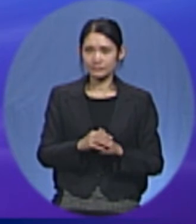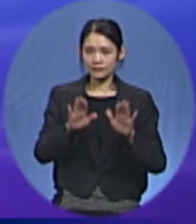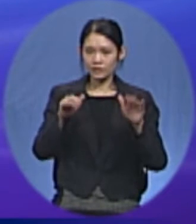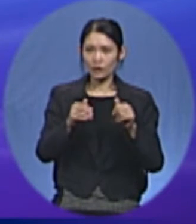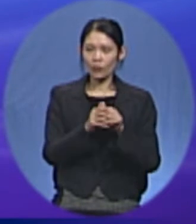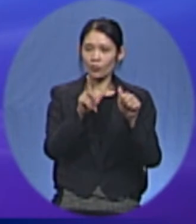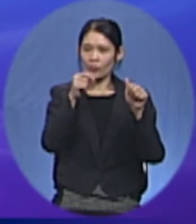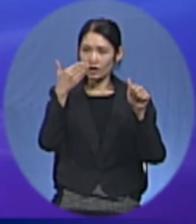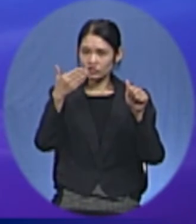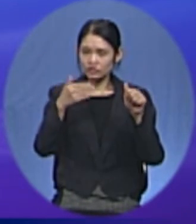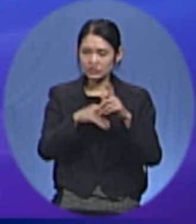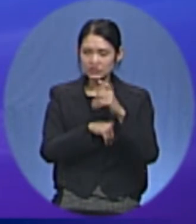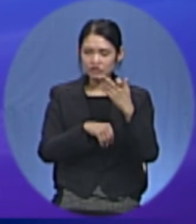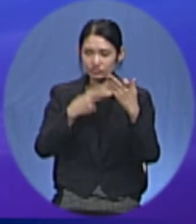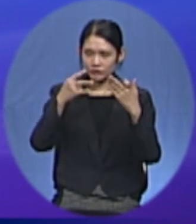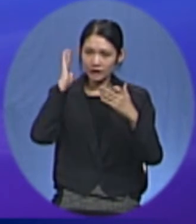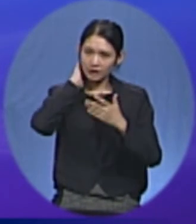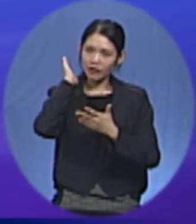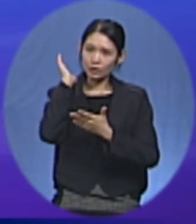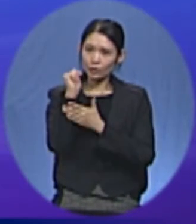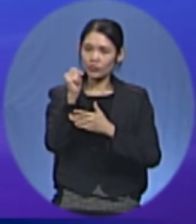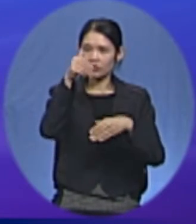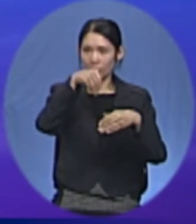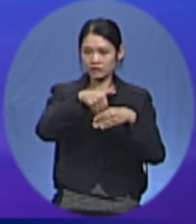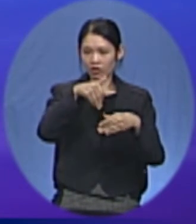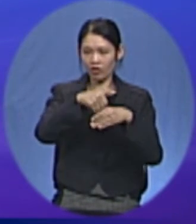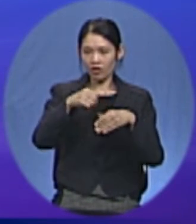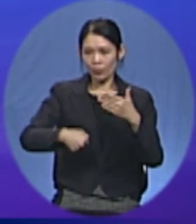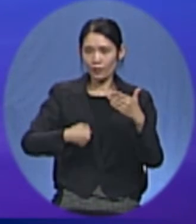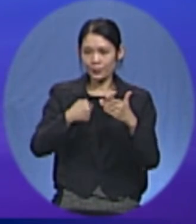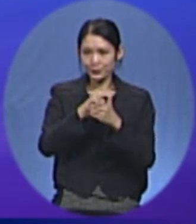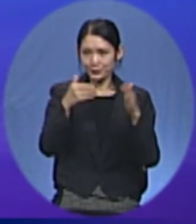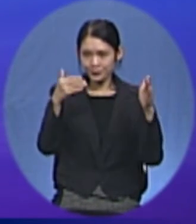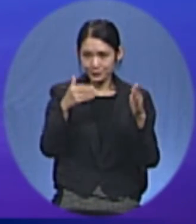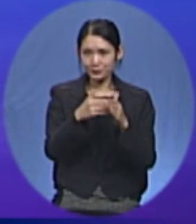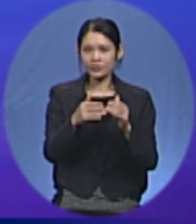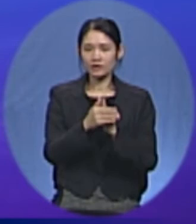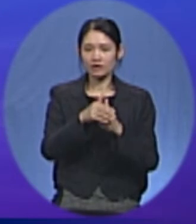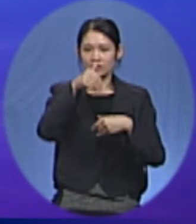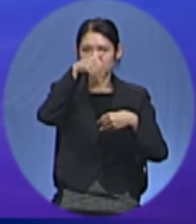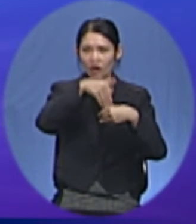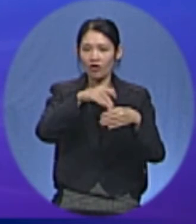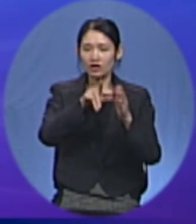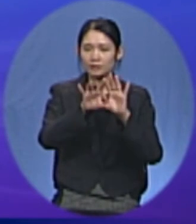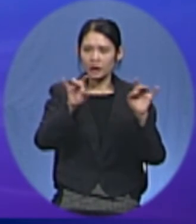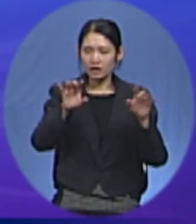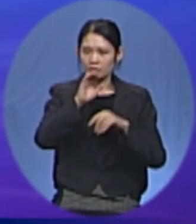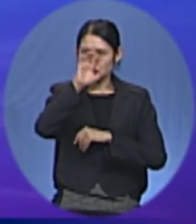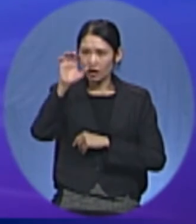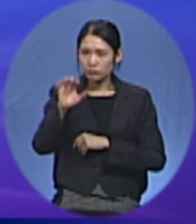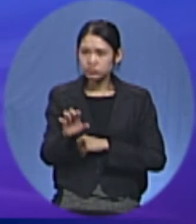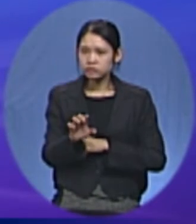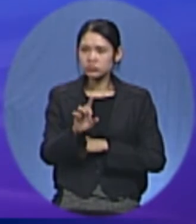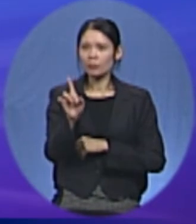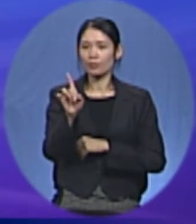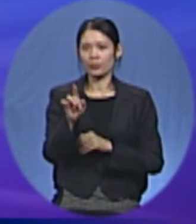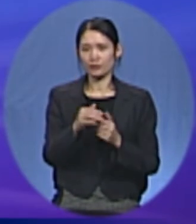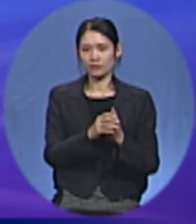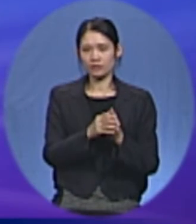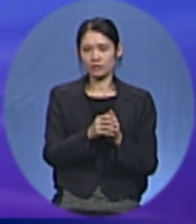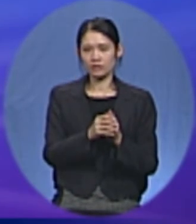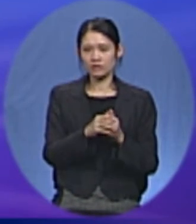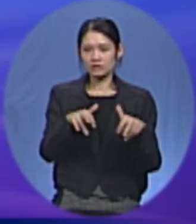오는 5월 9일 제19대 대통령 선거일로 확정됐습니다. 선거 때마다 매번 반복되는 것 중에 하나죠.